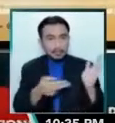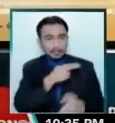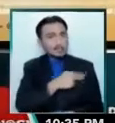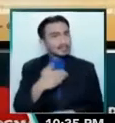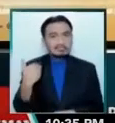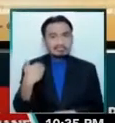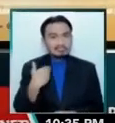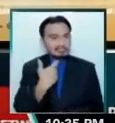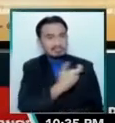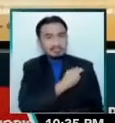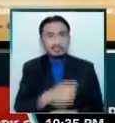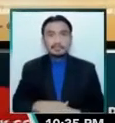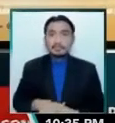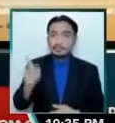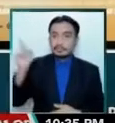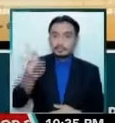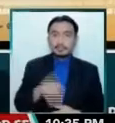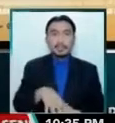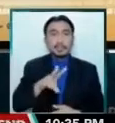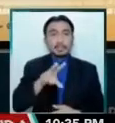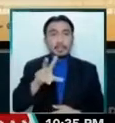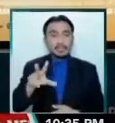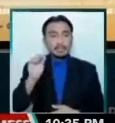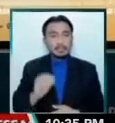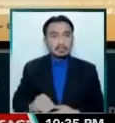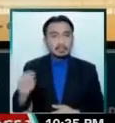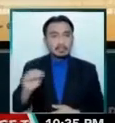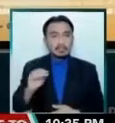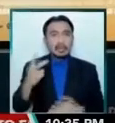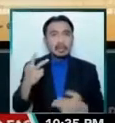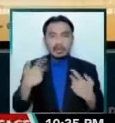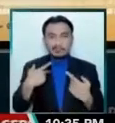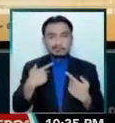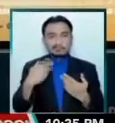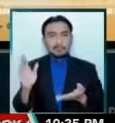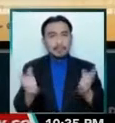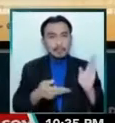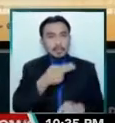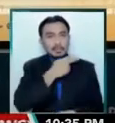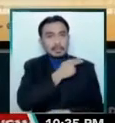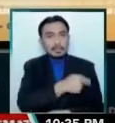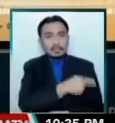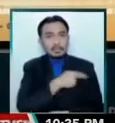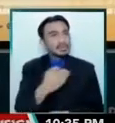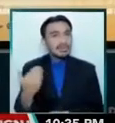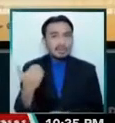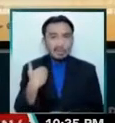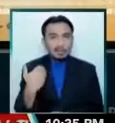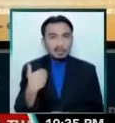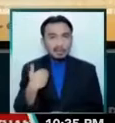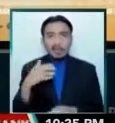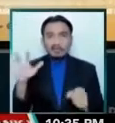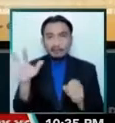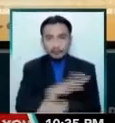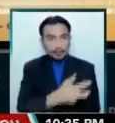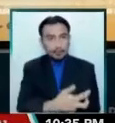73% ng pasyenteng may COVID sa mga ospital po natin ang hindi fully vaccinated.